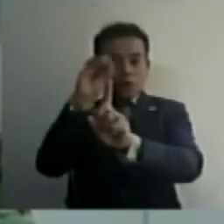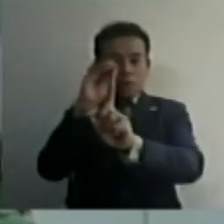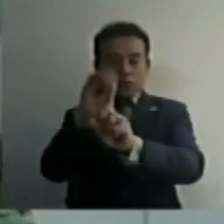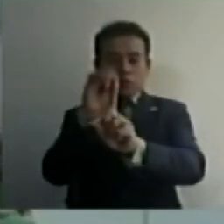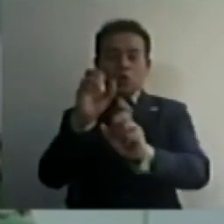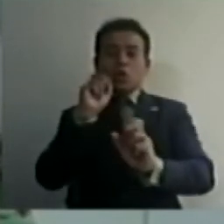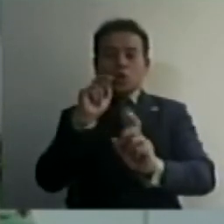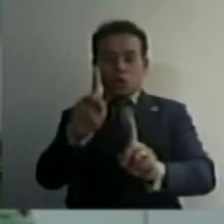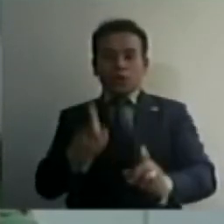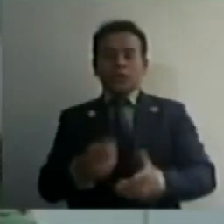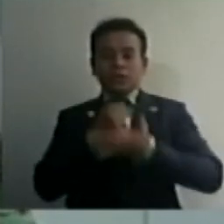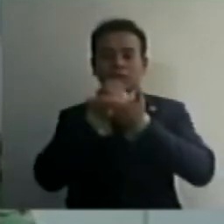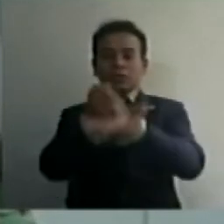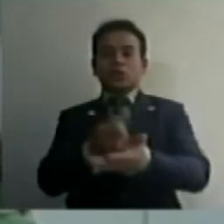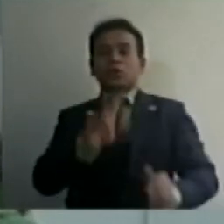গত চব্বিশ ঘন্টায়